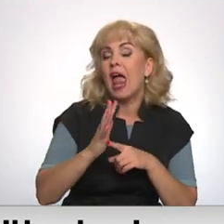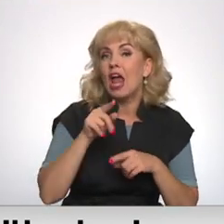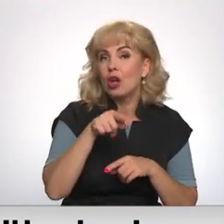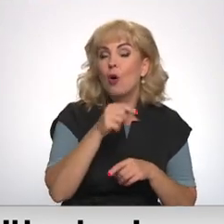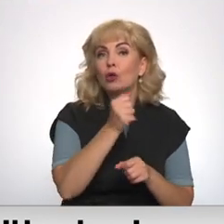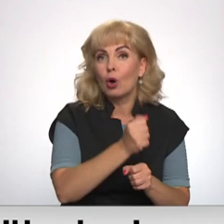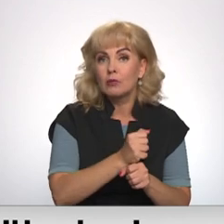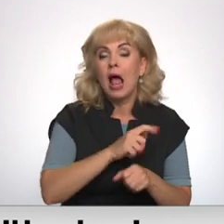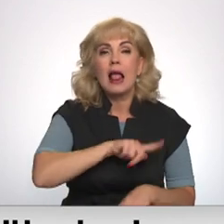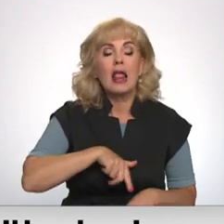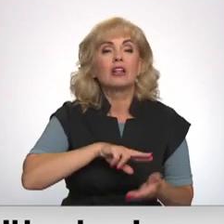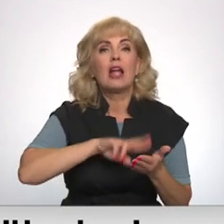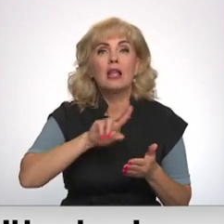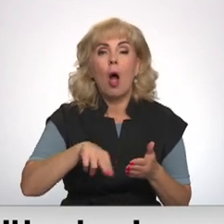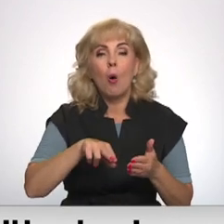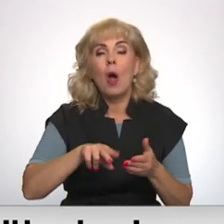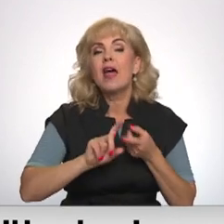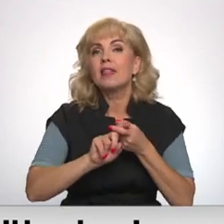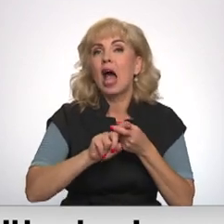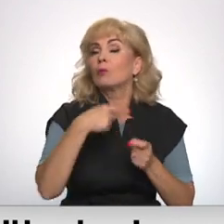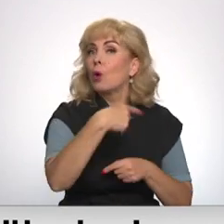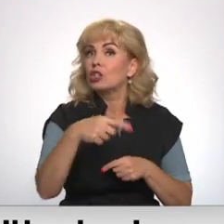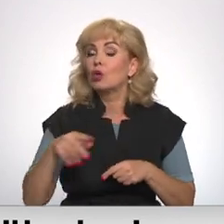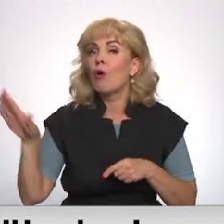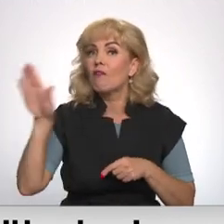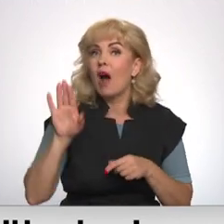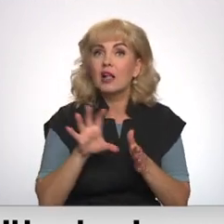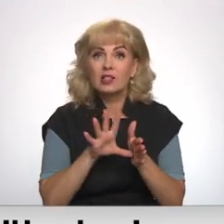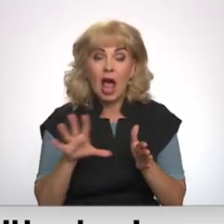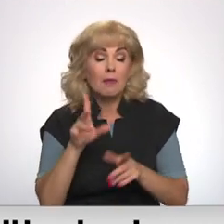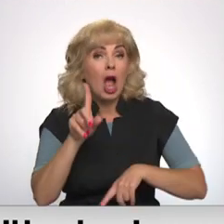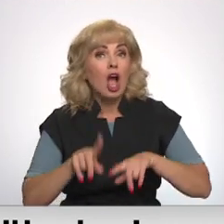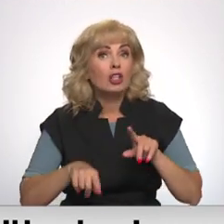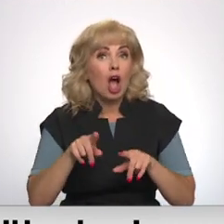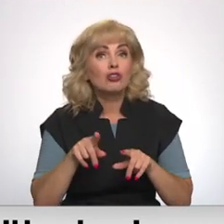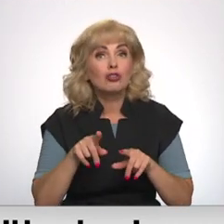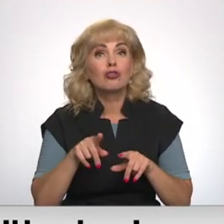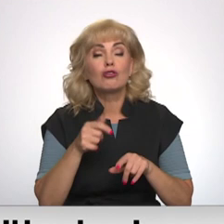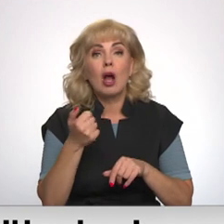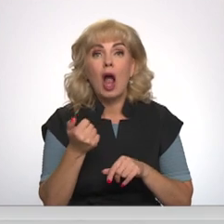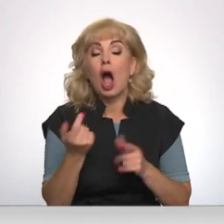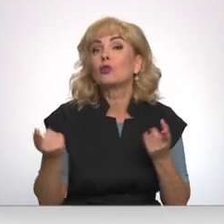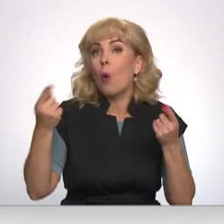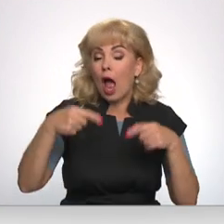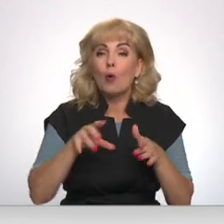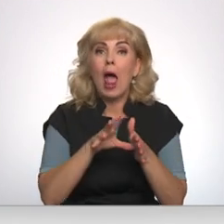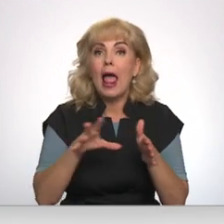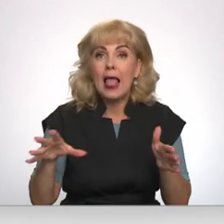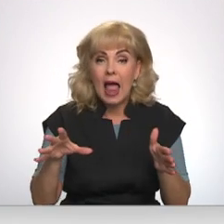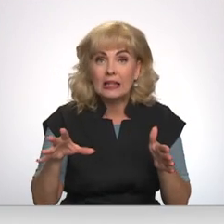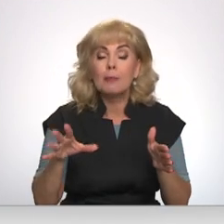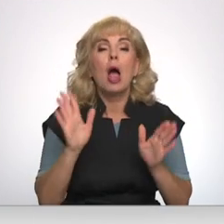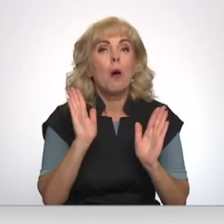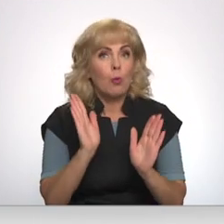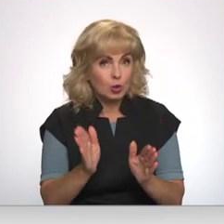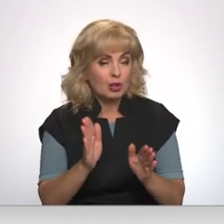jauda ļaus Latvijai kļūt neatkarīgai no citu valstu elektrības. Dažgad laikā mēs elektrības ziņā